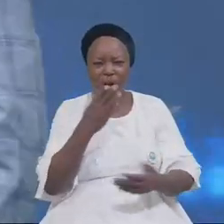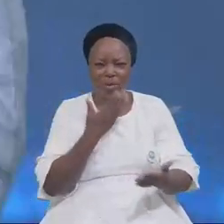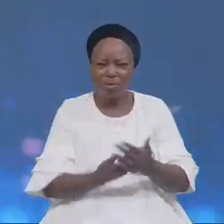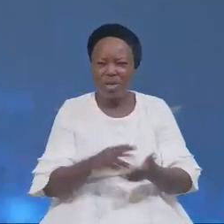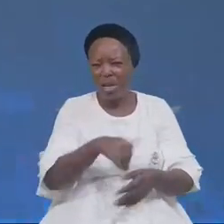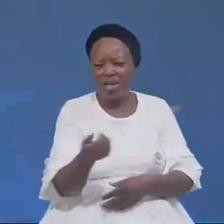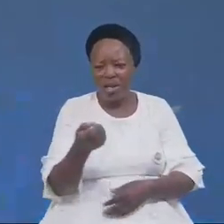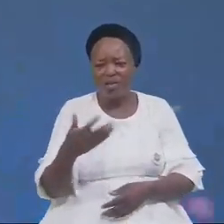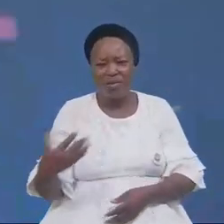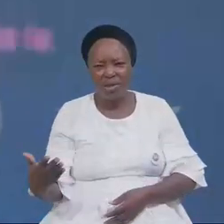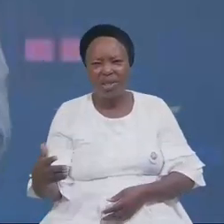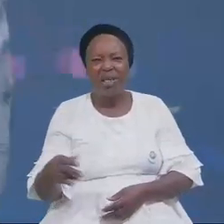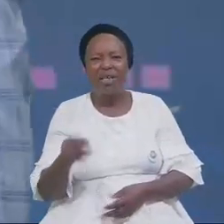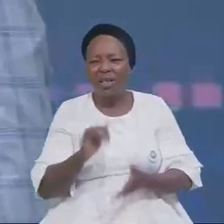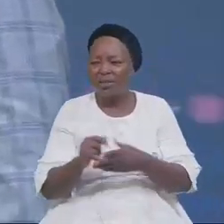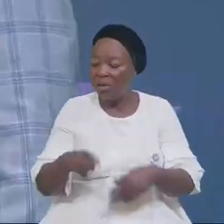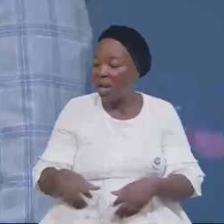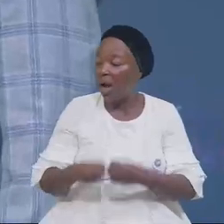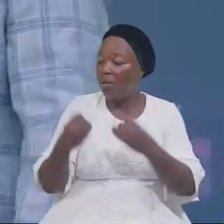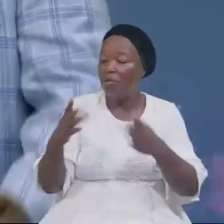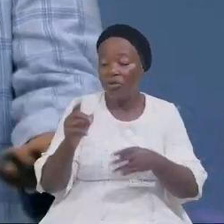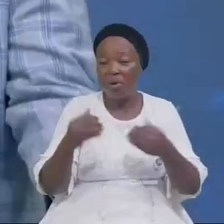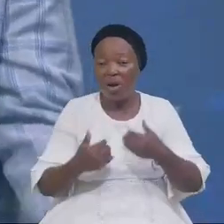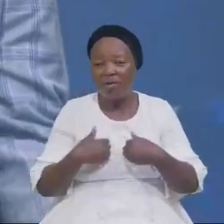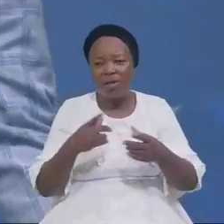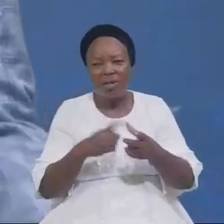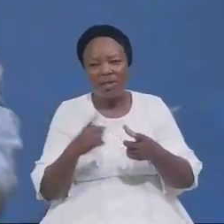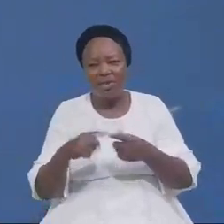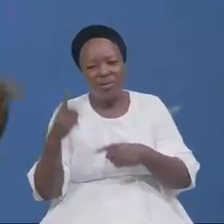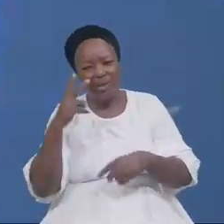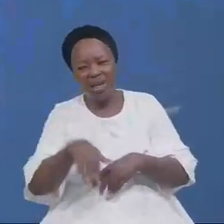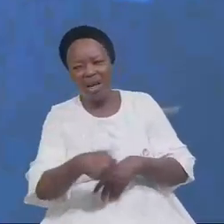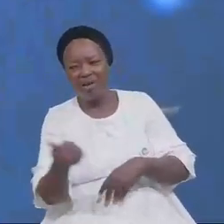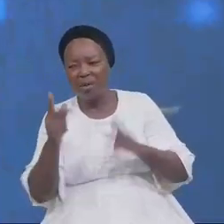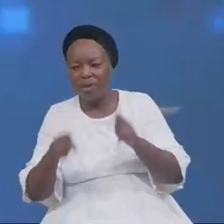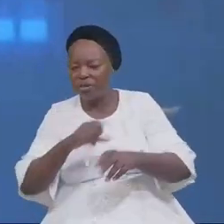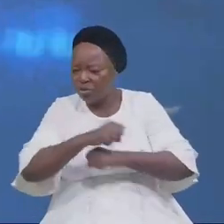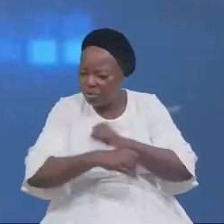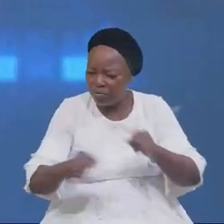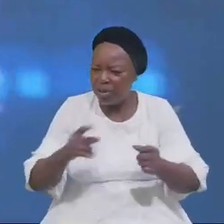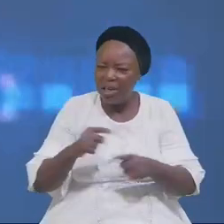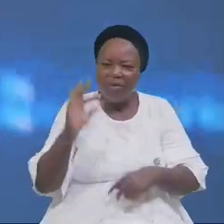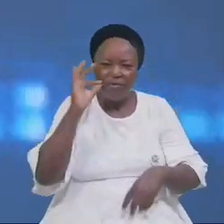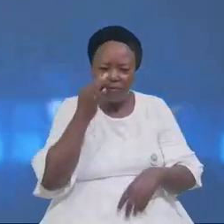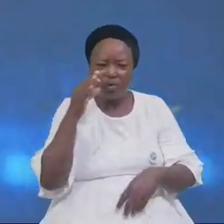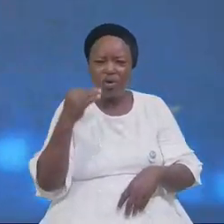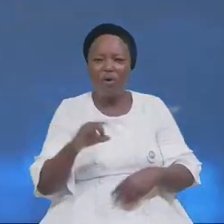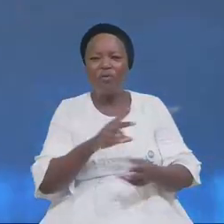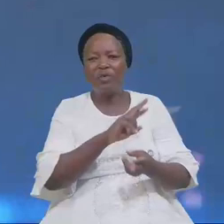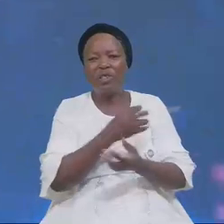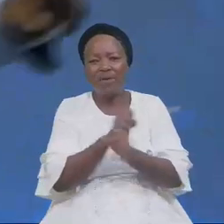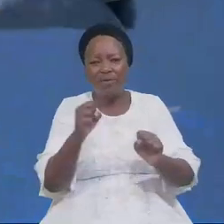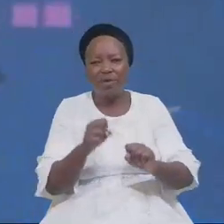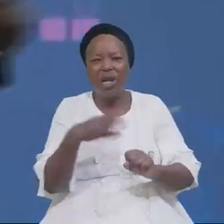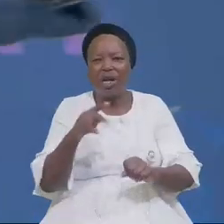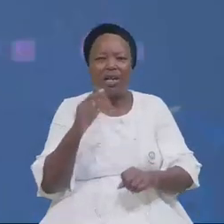chose. Combien tu vois une autre personne souffrir, le fruit de la rédemption, le fruit